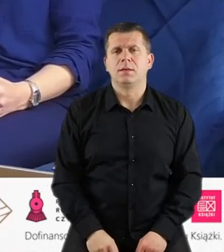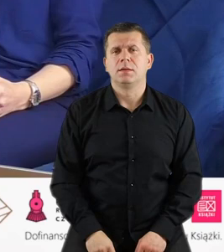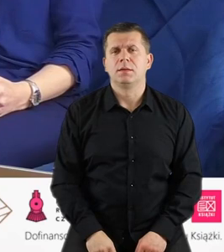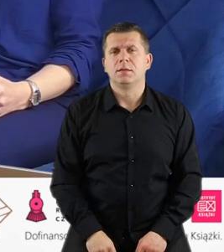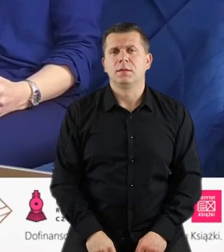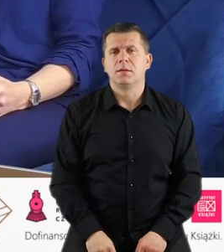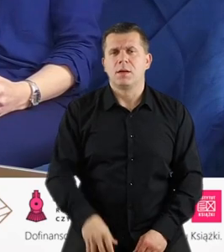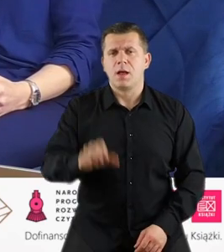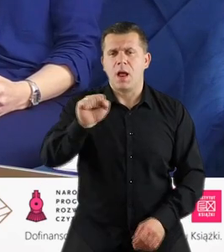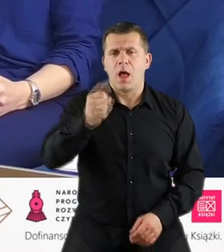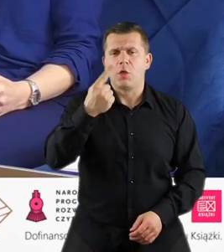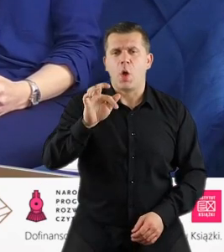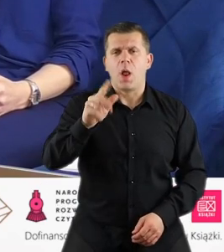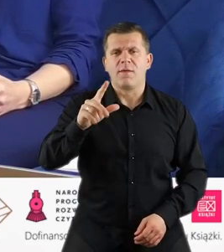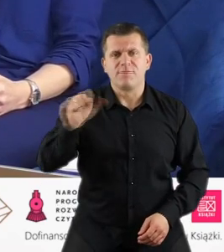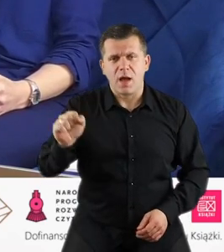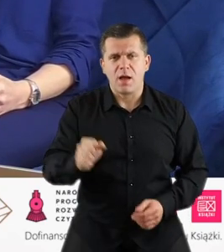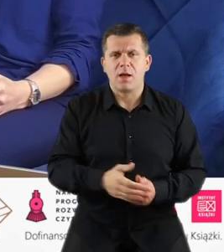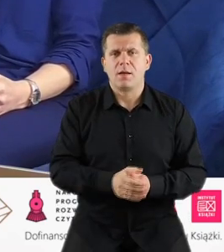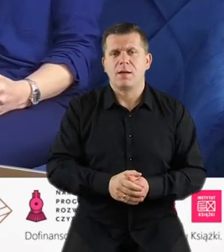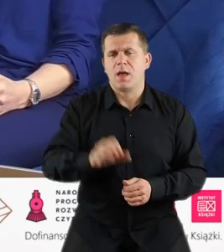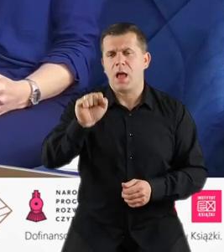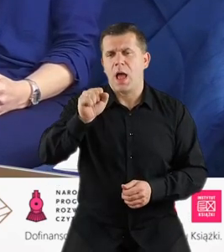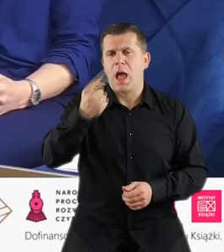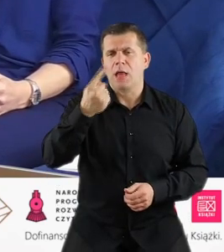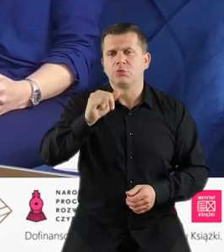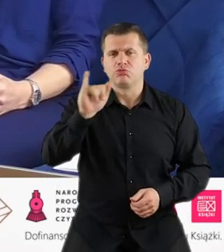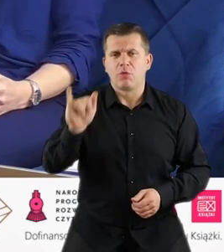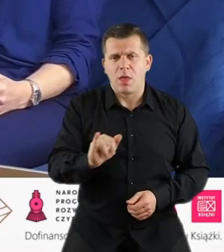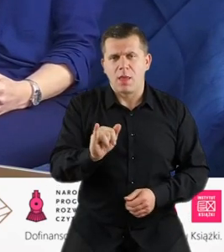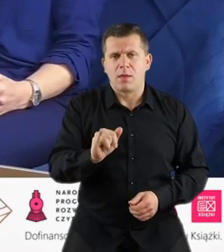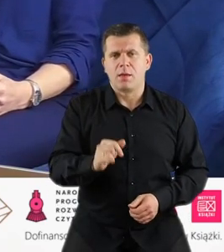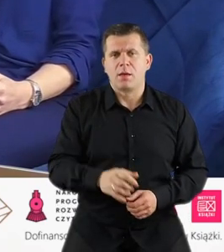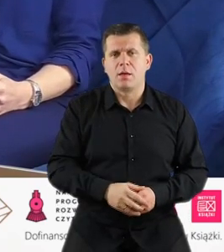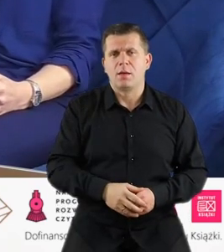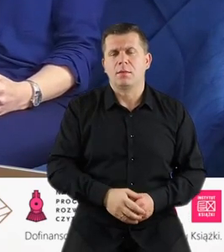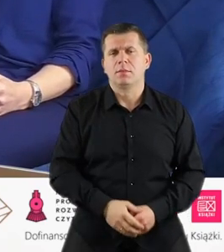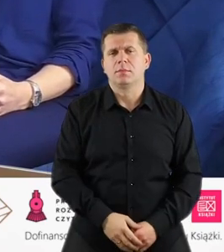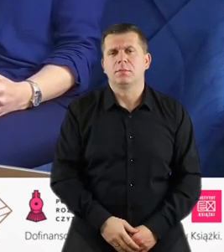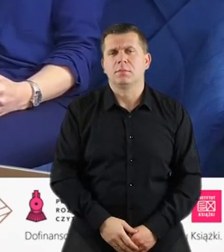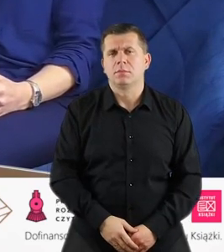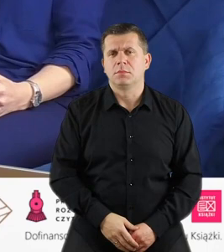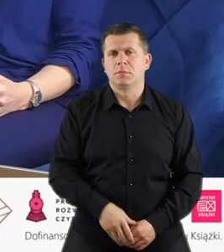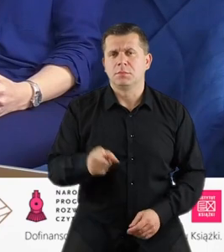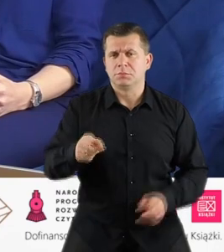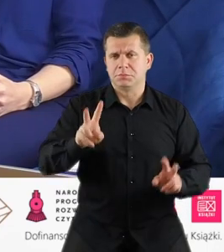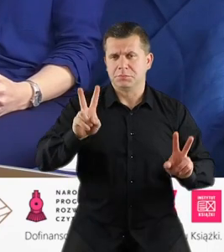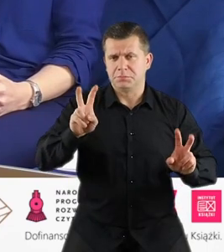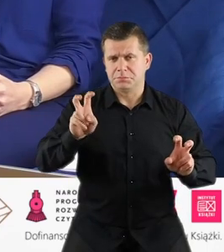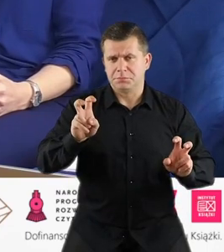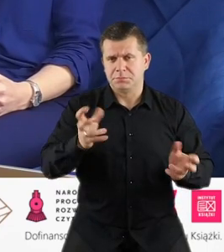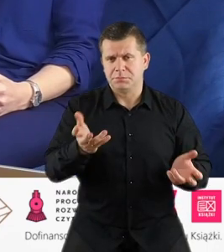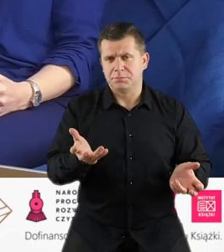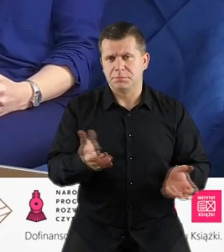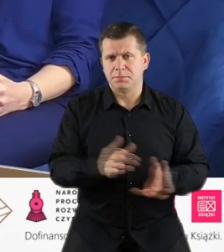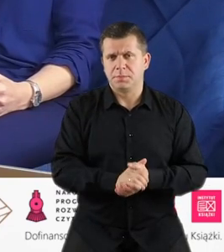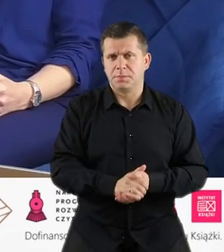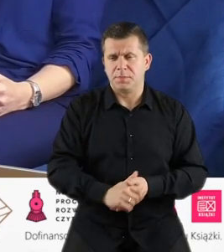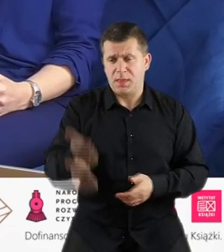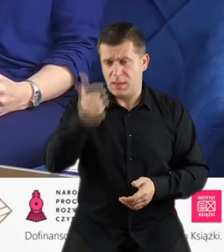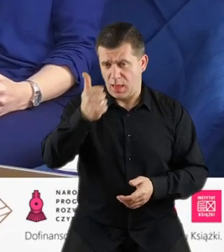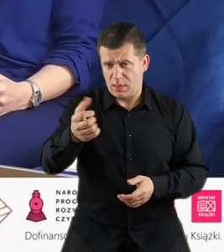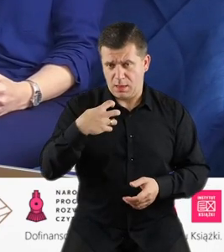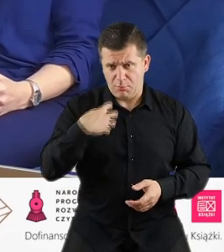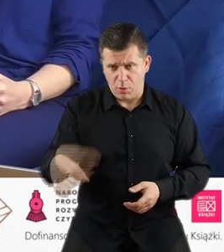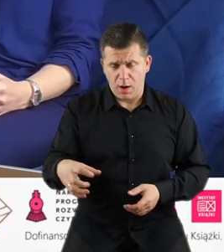Alojsa, Adolfa, Andrę, Adriana, Andrzeja, nazwisko Adler. Można by to odczytać jako sugestię, że tak naprawdę to jest